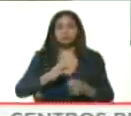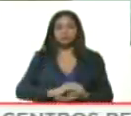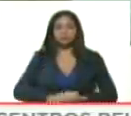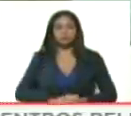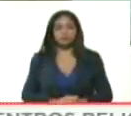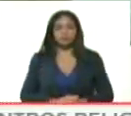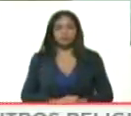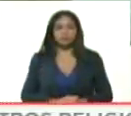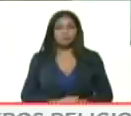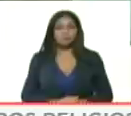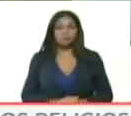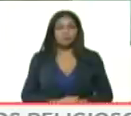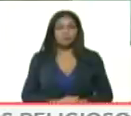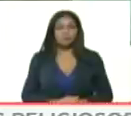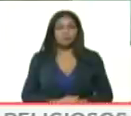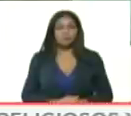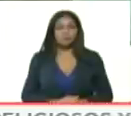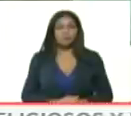携手并肩。